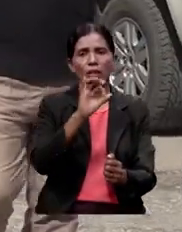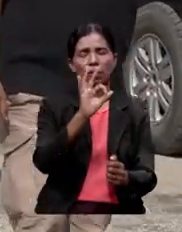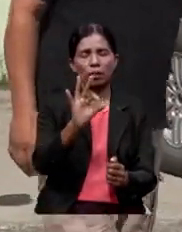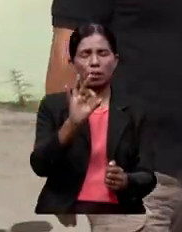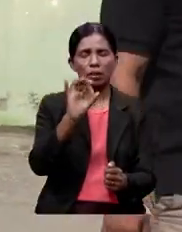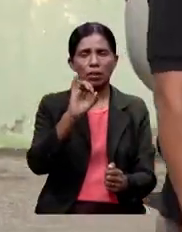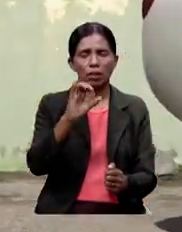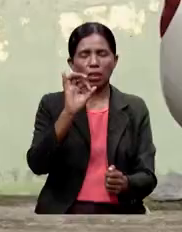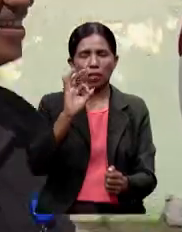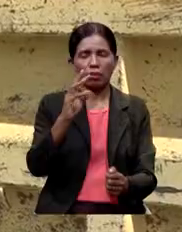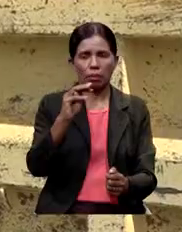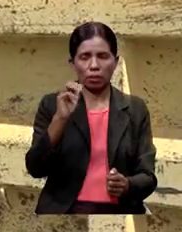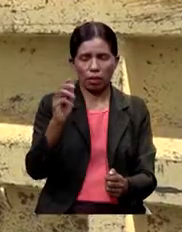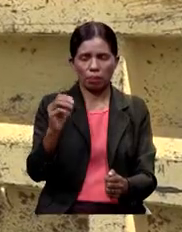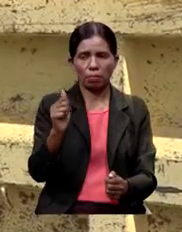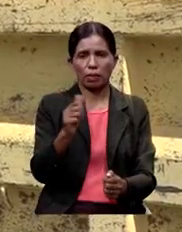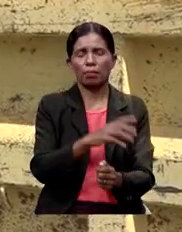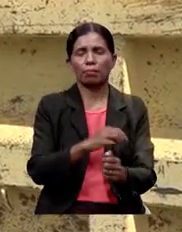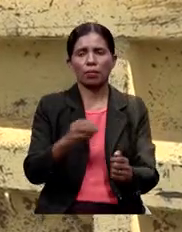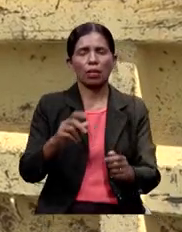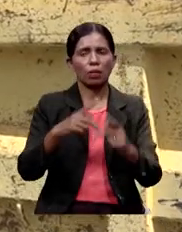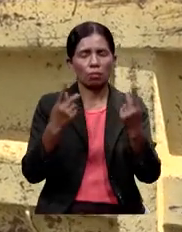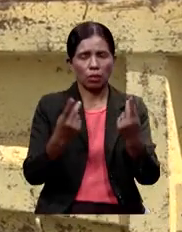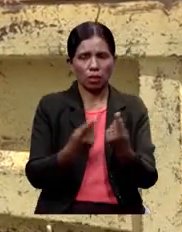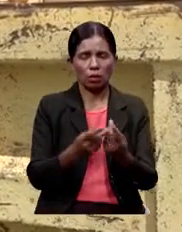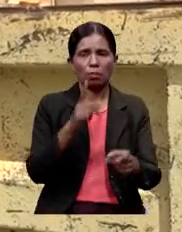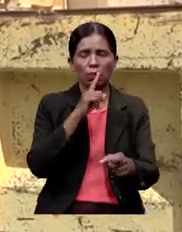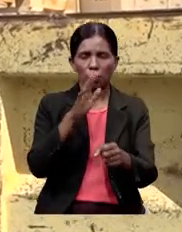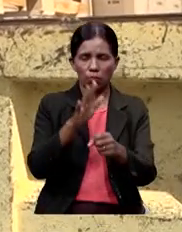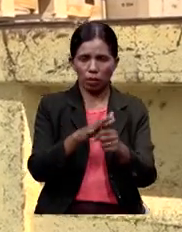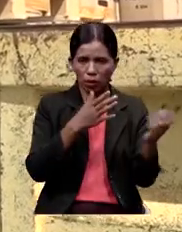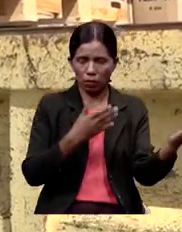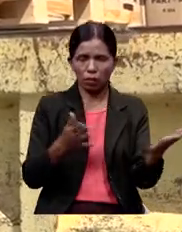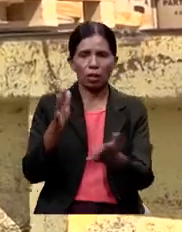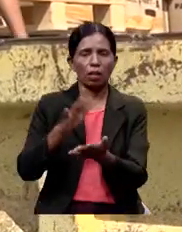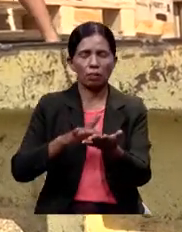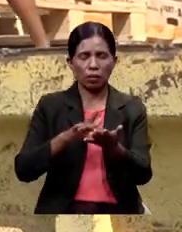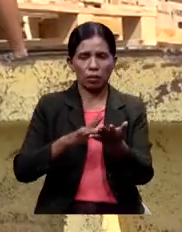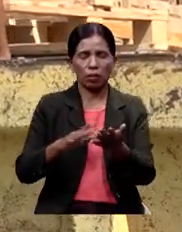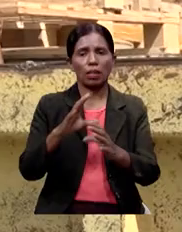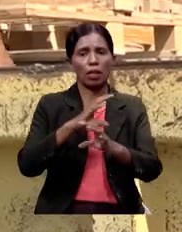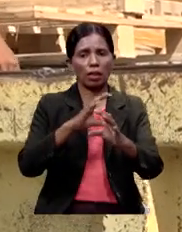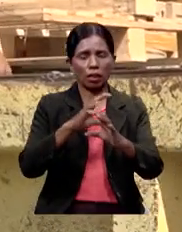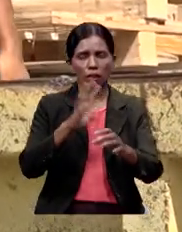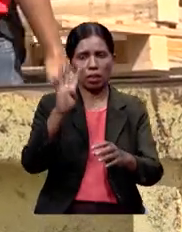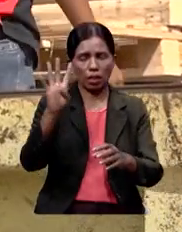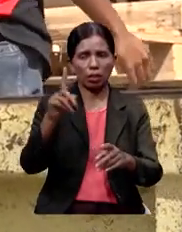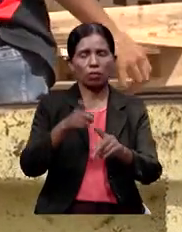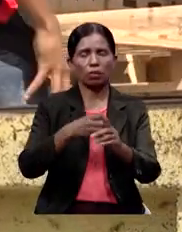produto medico. Tambane foin lalais kompanya Salimago promete se hatamatang ai moru kamioneta hat ia fulan